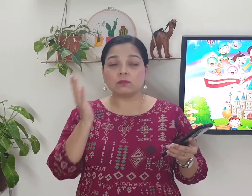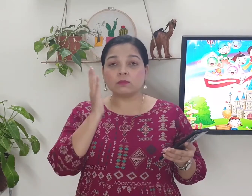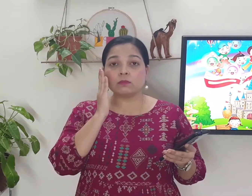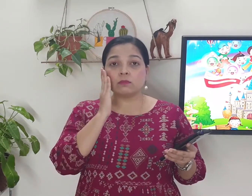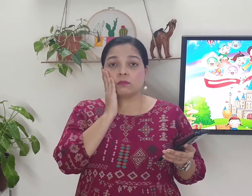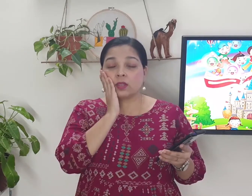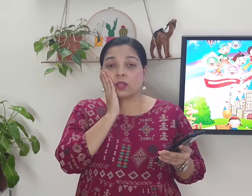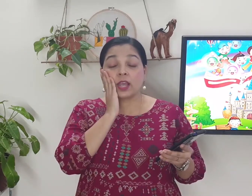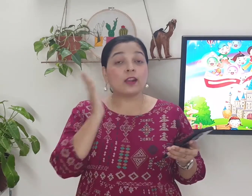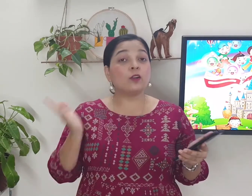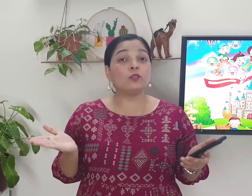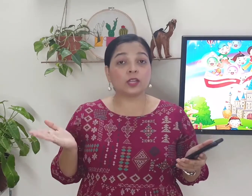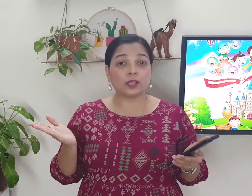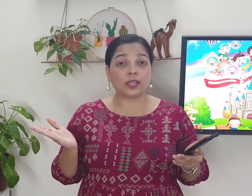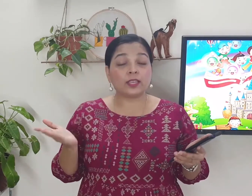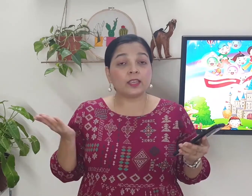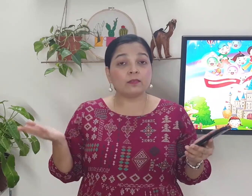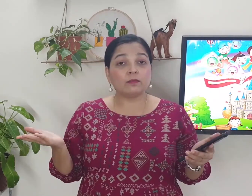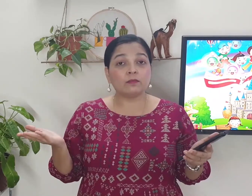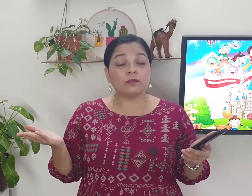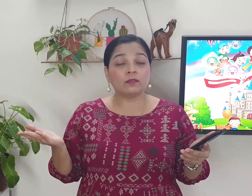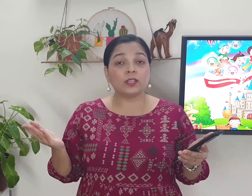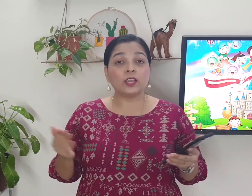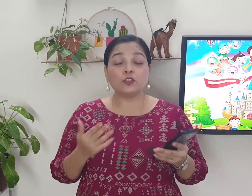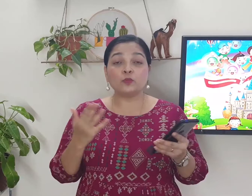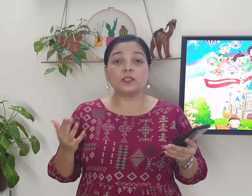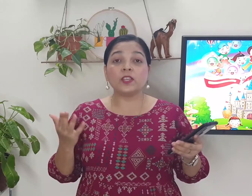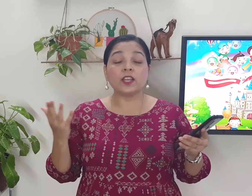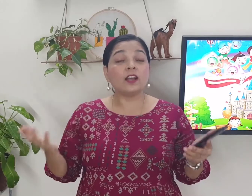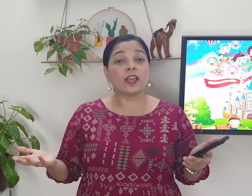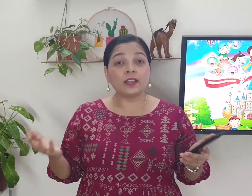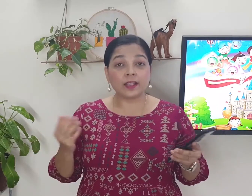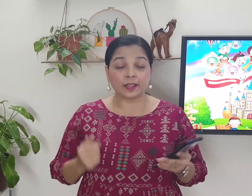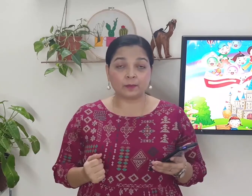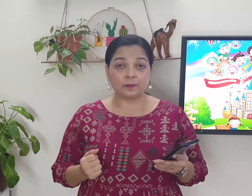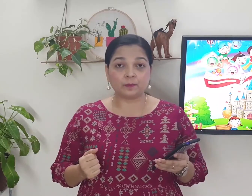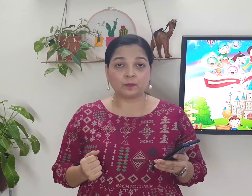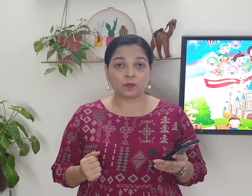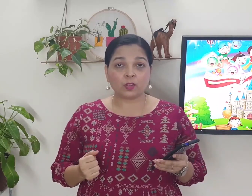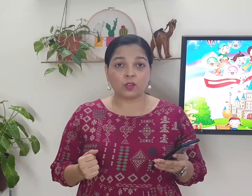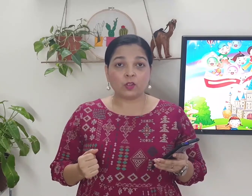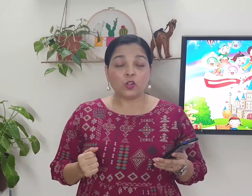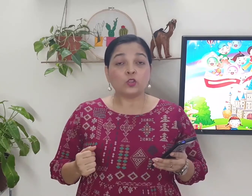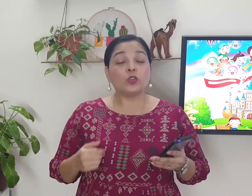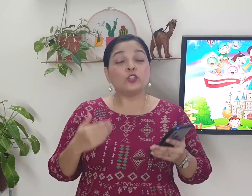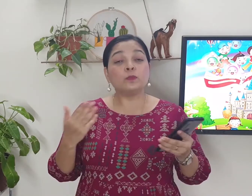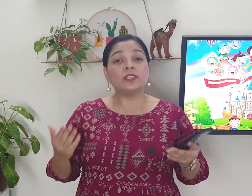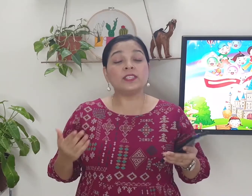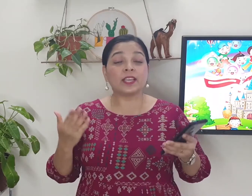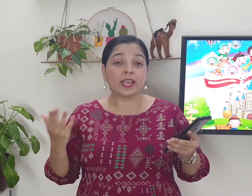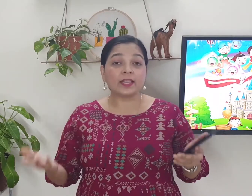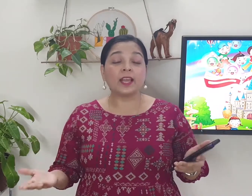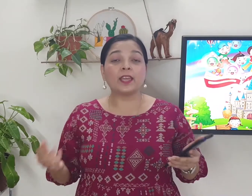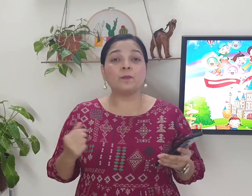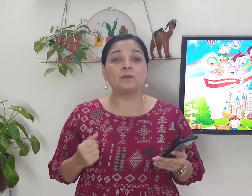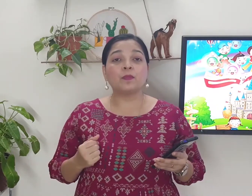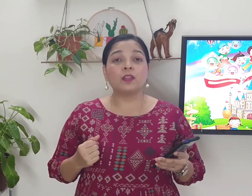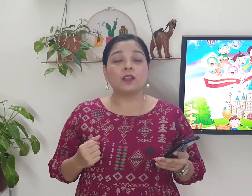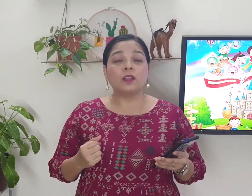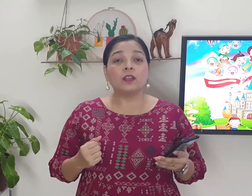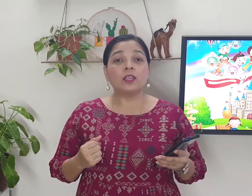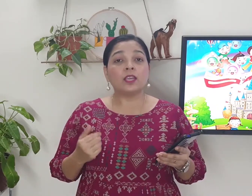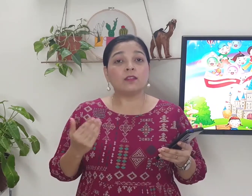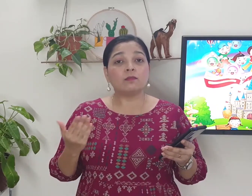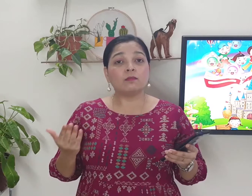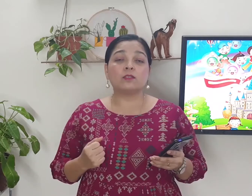निकेतून चकित राहिला आणि विचार करू लागला की येशू मसी हे काय सांगत आहे. तर तो येशूला